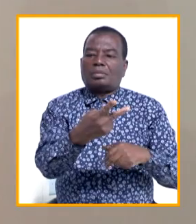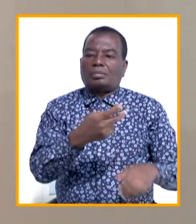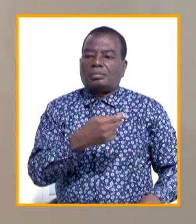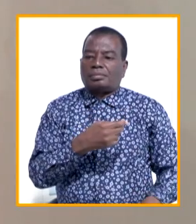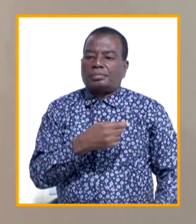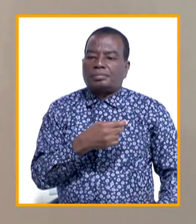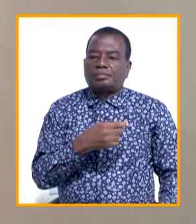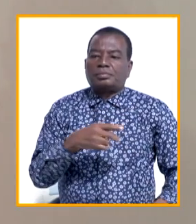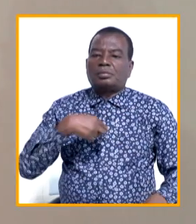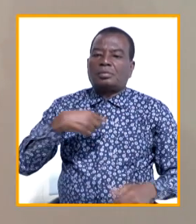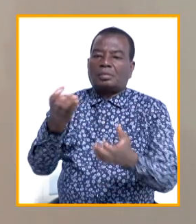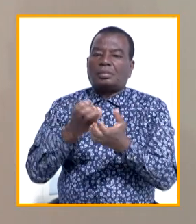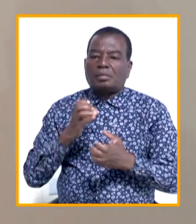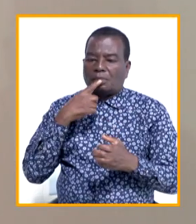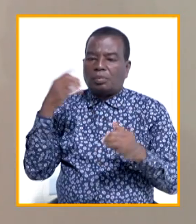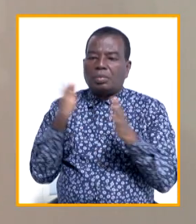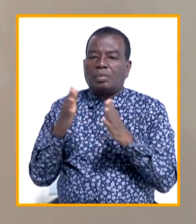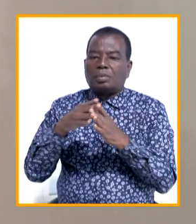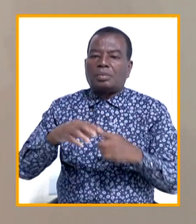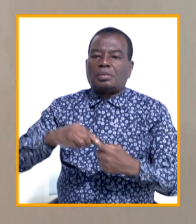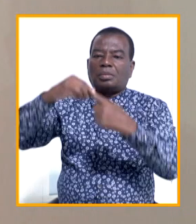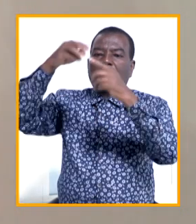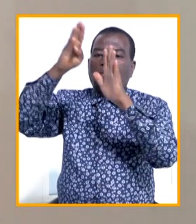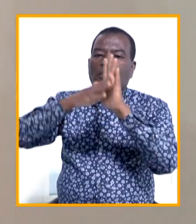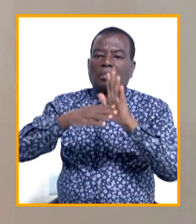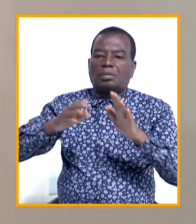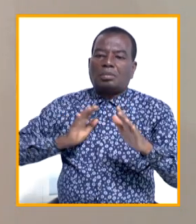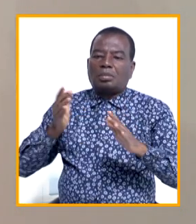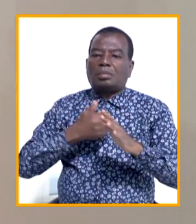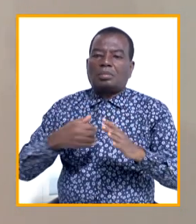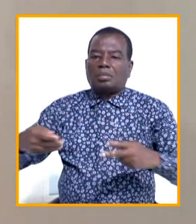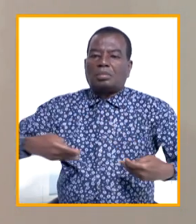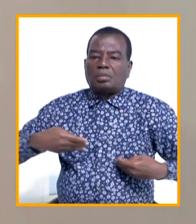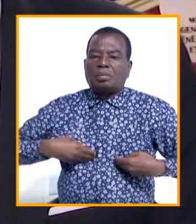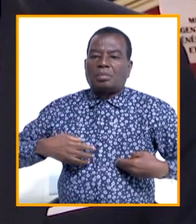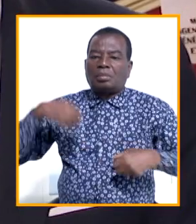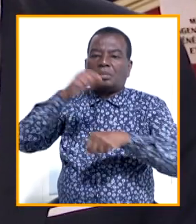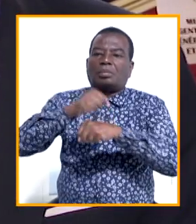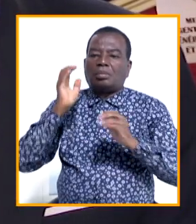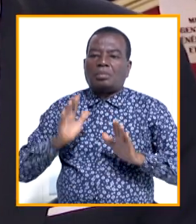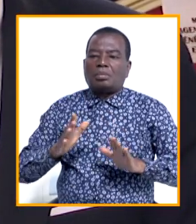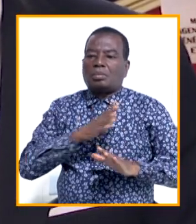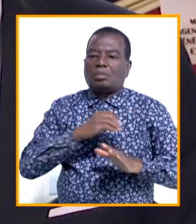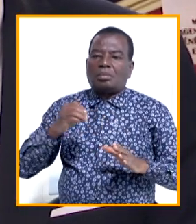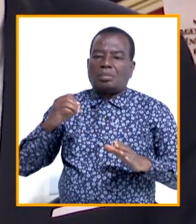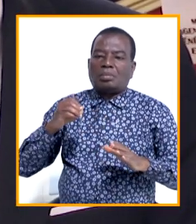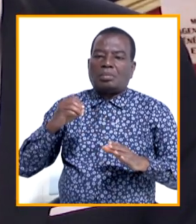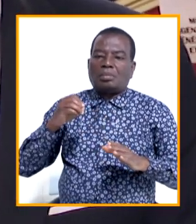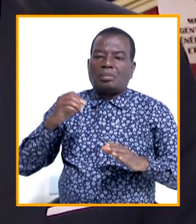vous je voudrais féliciter tout particulièrement nos jeunes lauréat et